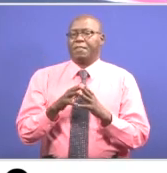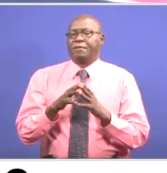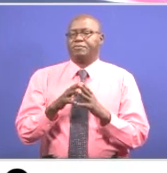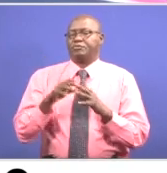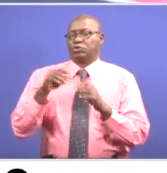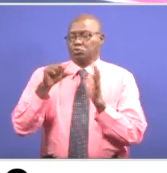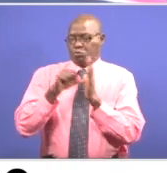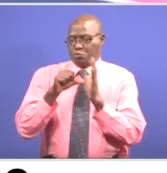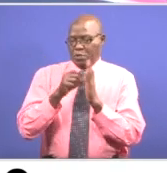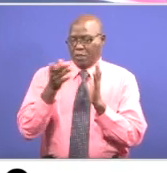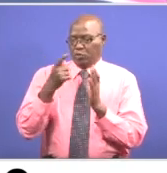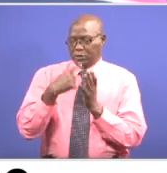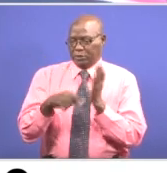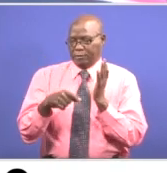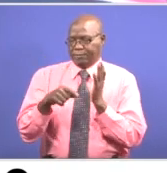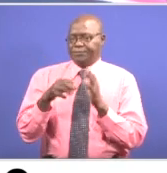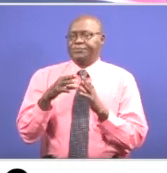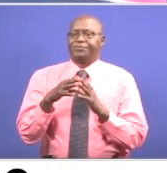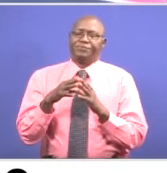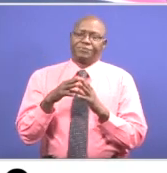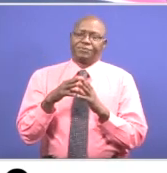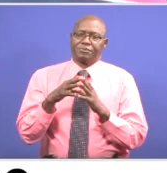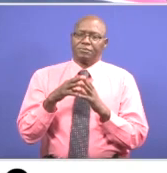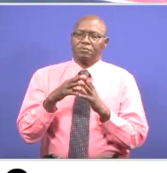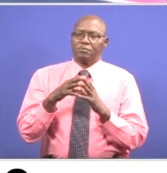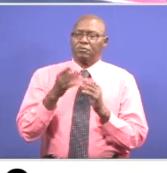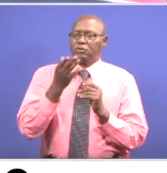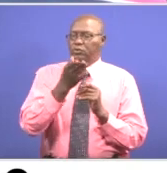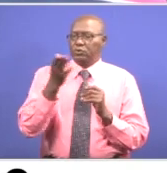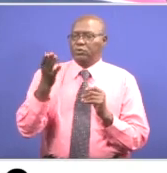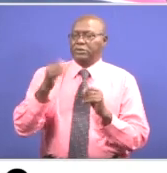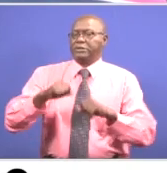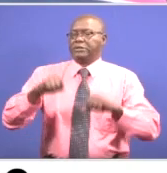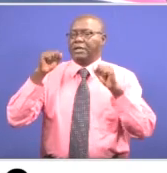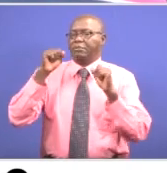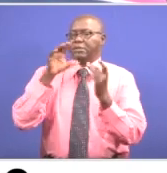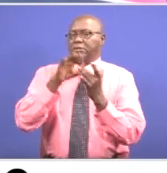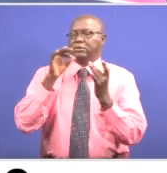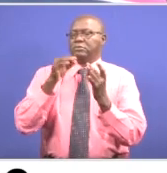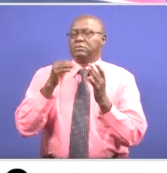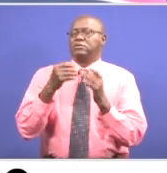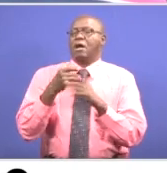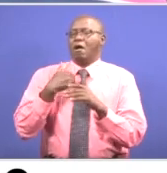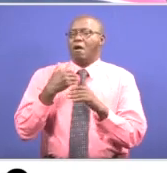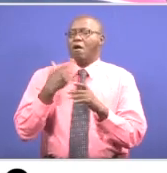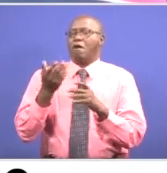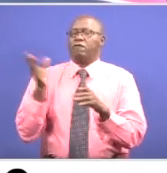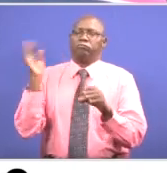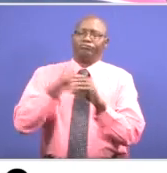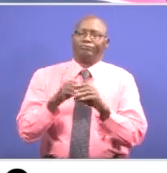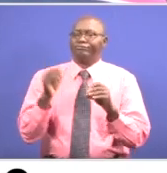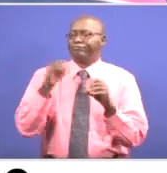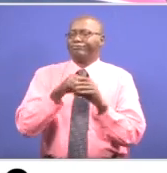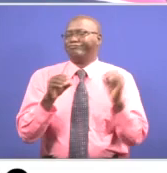iliyoko na wale chairman wamekuwa kichaguliwa ni kuwa interfered with, hawafanyi kazi